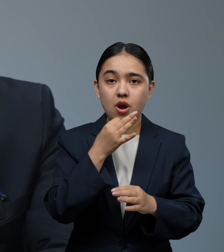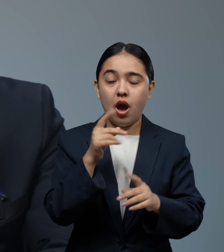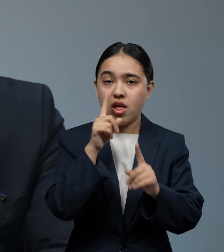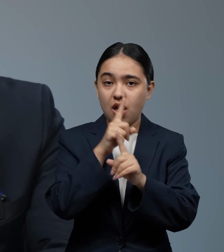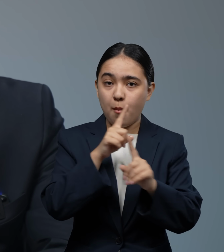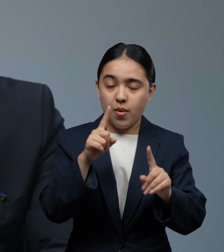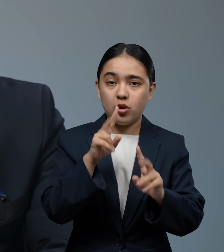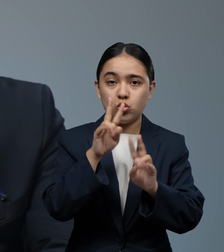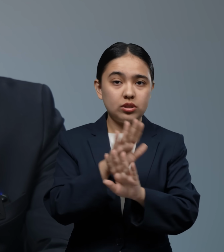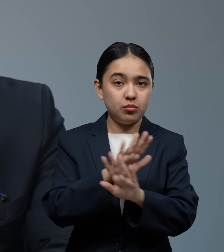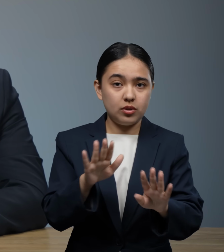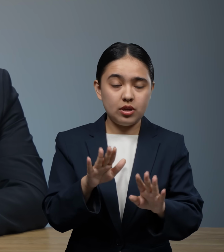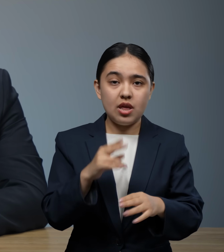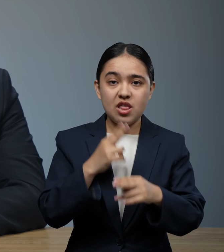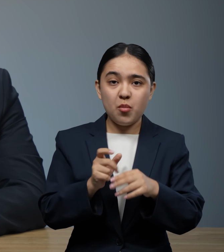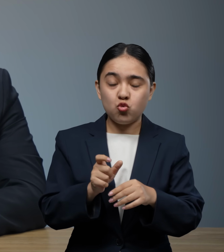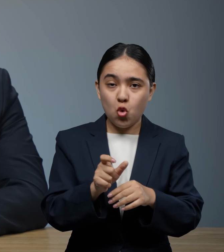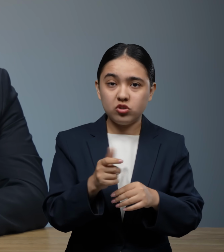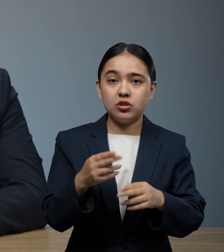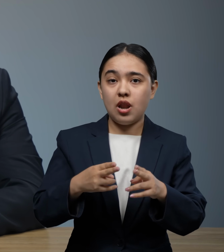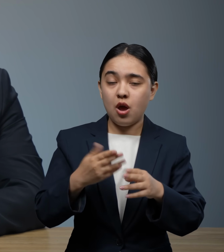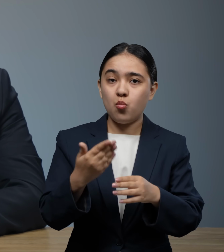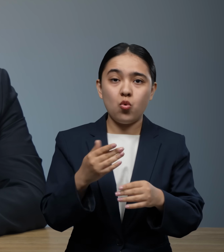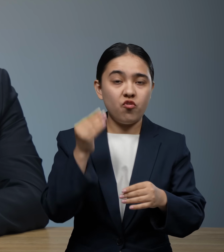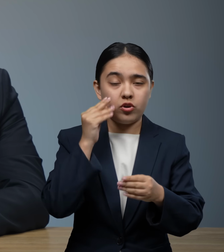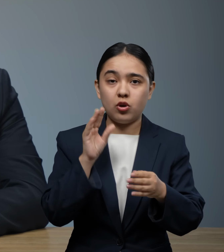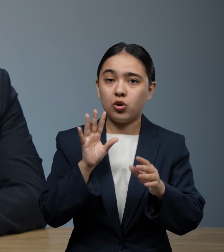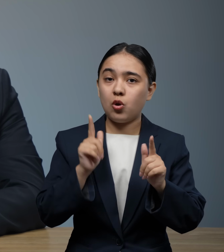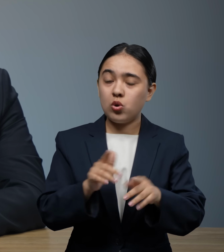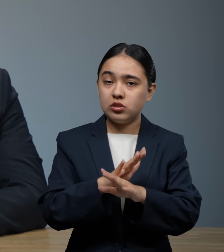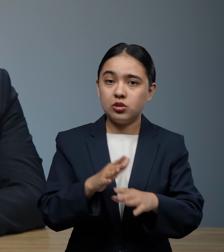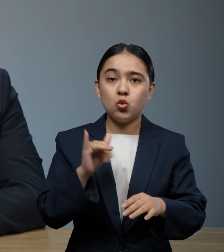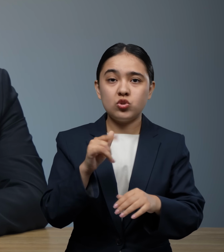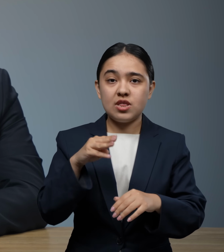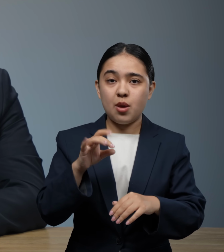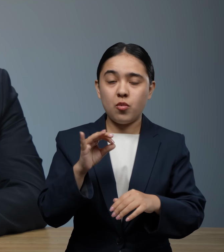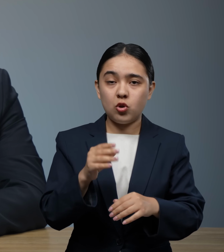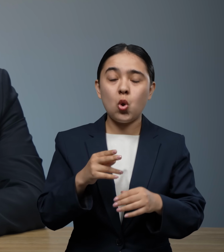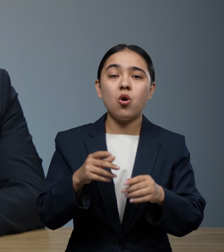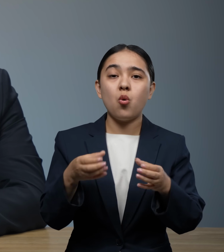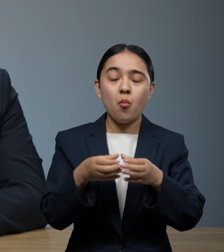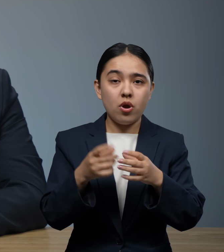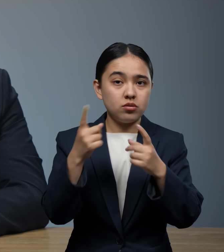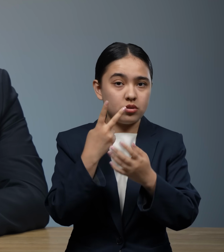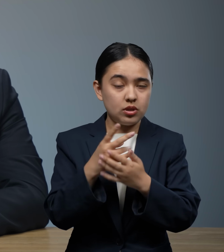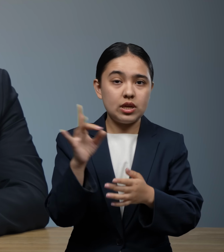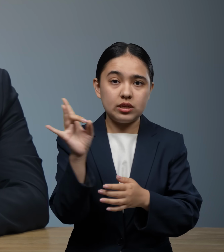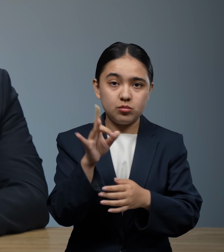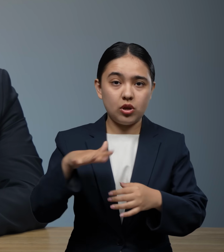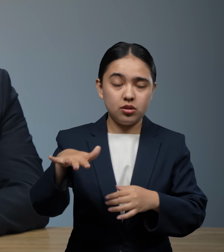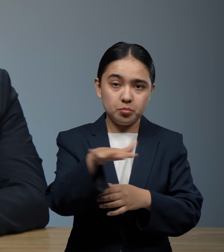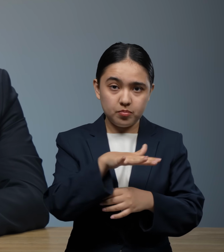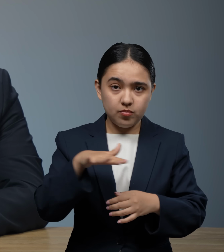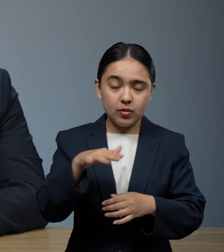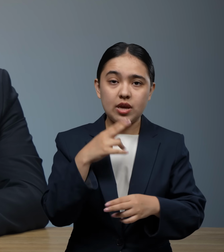hali anomal ko'rsatkich emas. Temiryo'lchilar esa bu fikrga qo'shilmaydi. O'z temir yo'l yo'lovchi kompaniyasining fikricha,